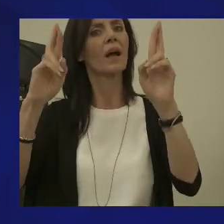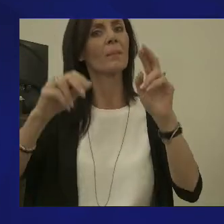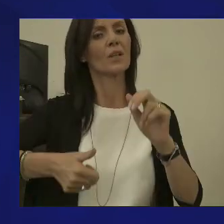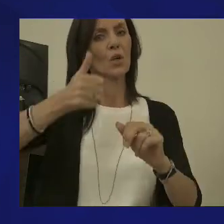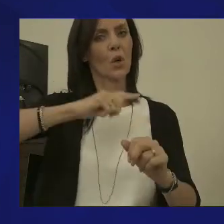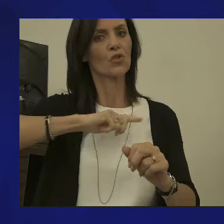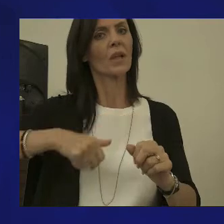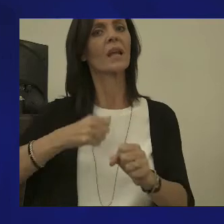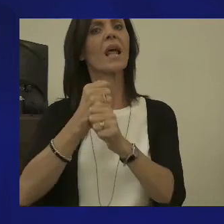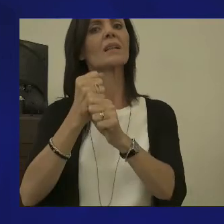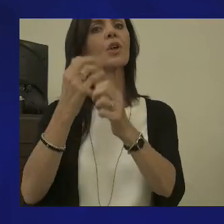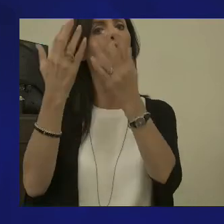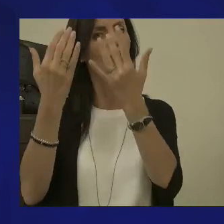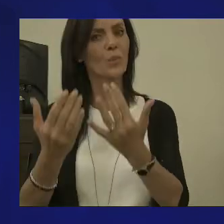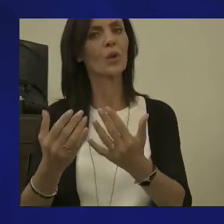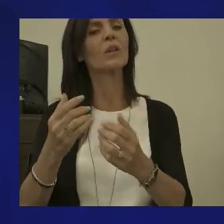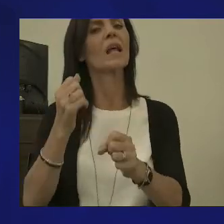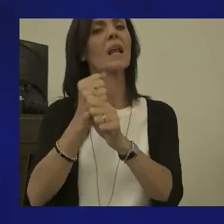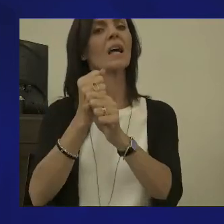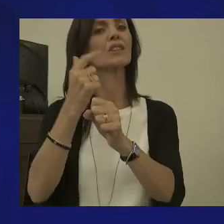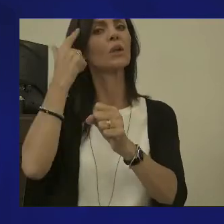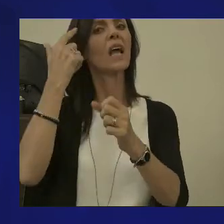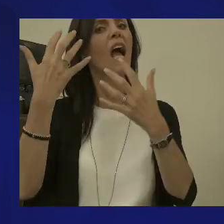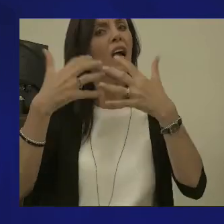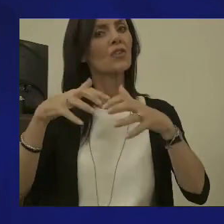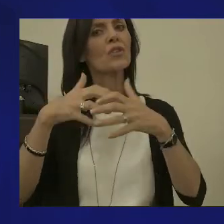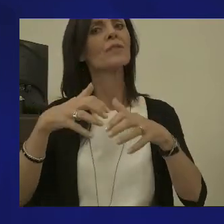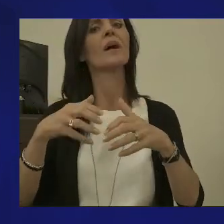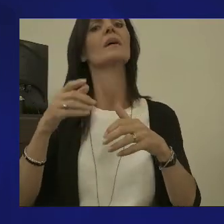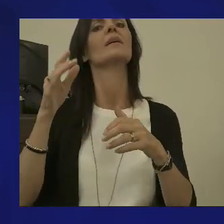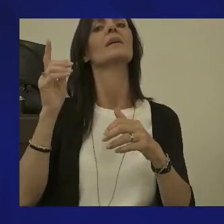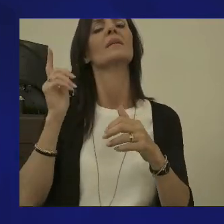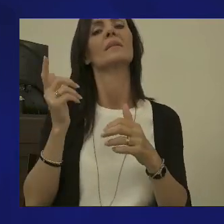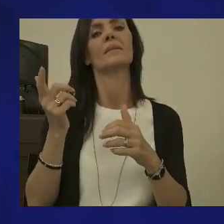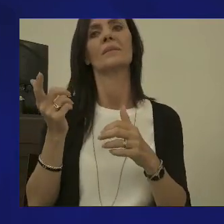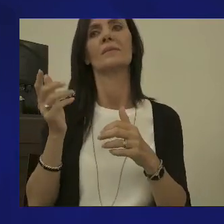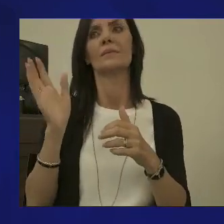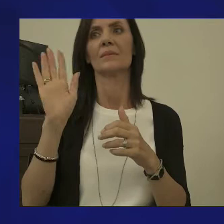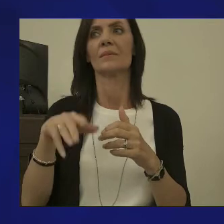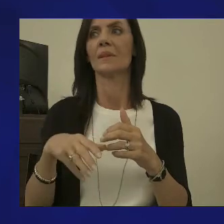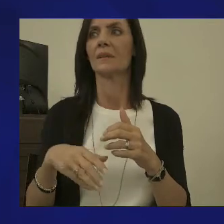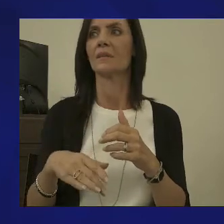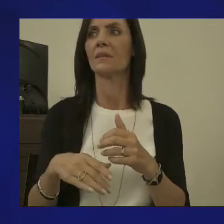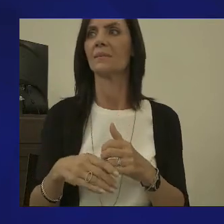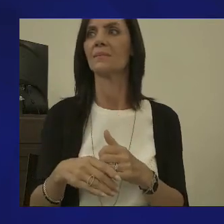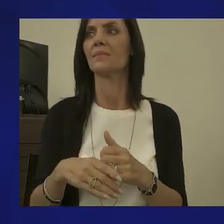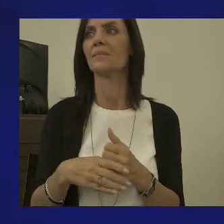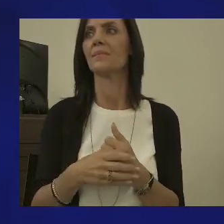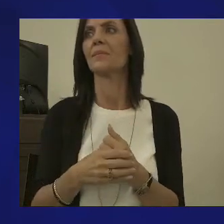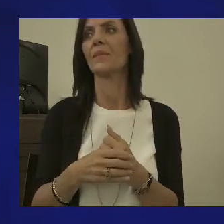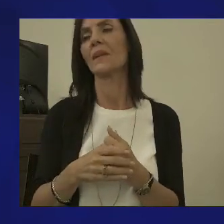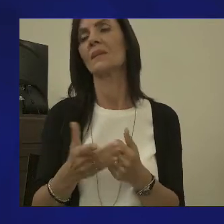לעשות חשבונות ולעשות חשיבה. יש לנו גם בדרך, תכף נדון על לוטוס 4, ואתה תשמע מה קוראים לוטוס